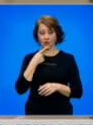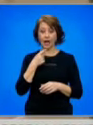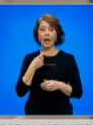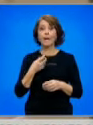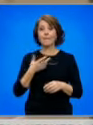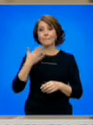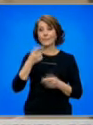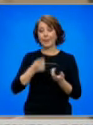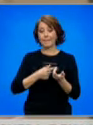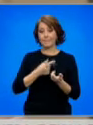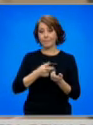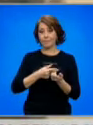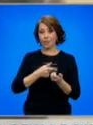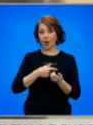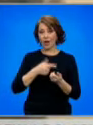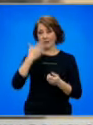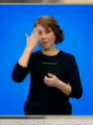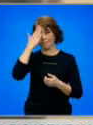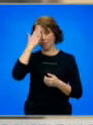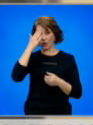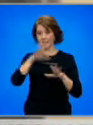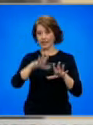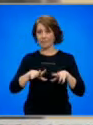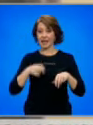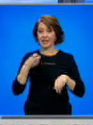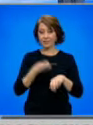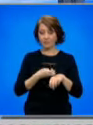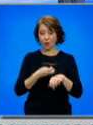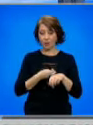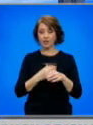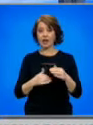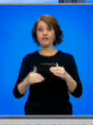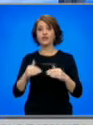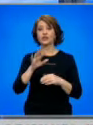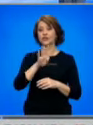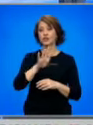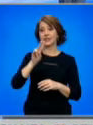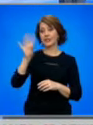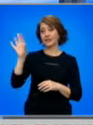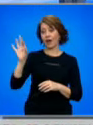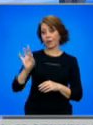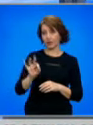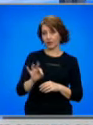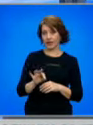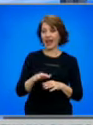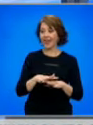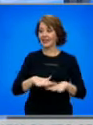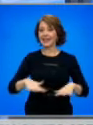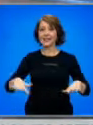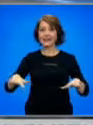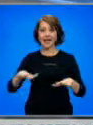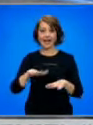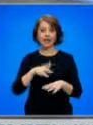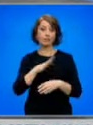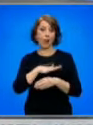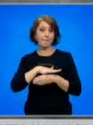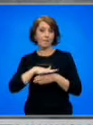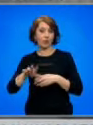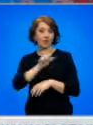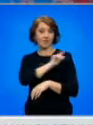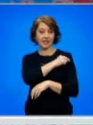болница е нараснал с 40%. 62% от населението на Съединените щати е напълно вакцинирано.